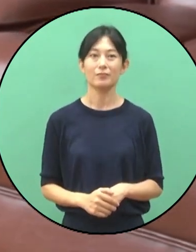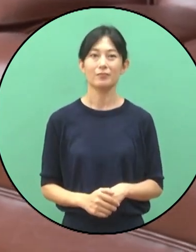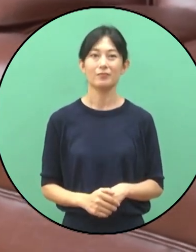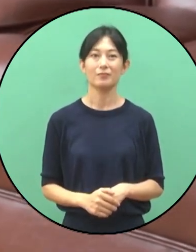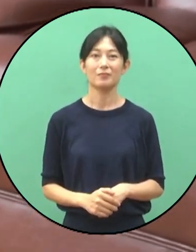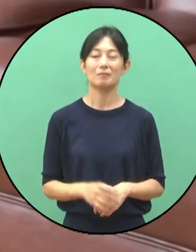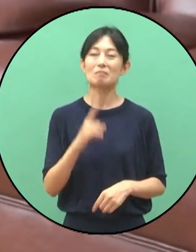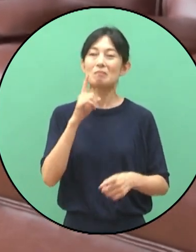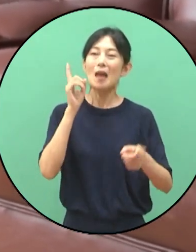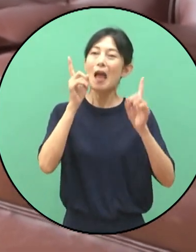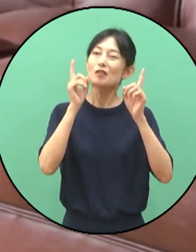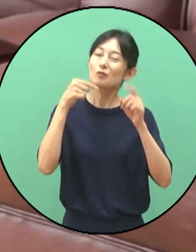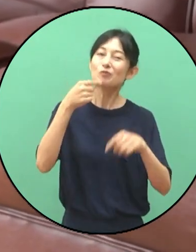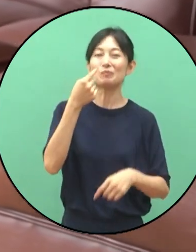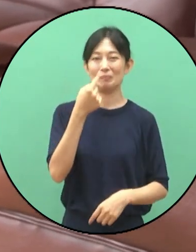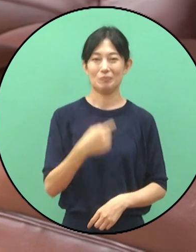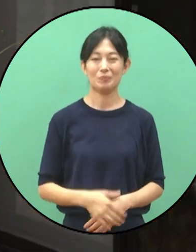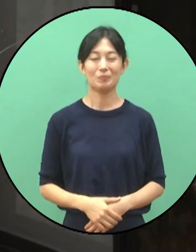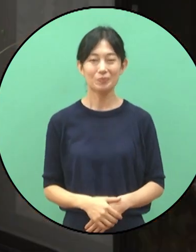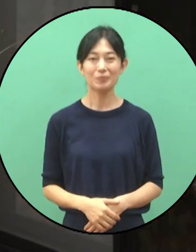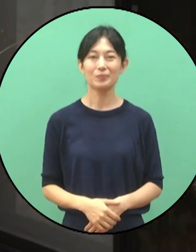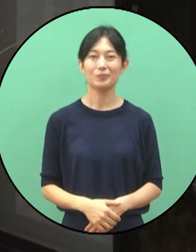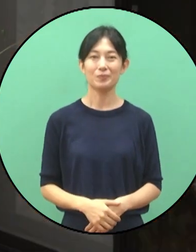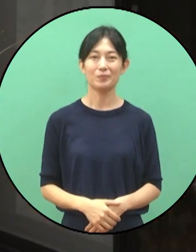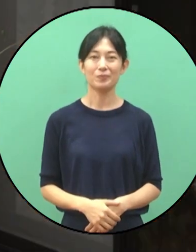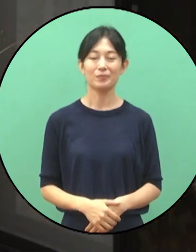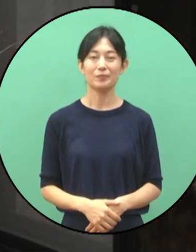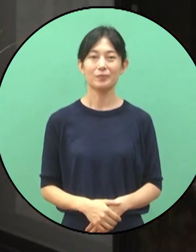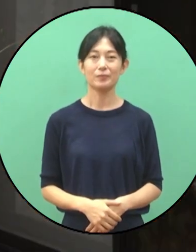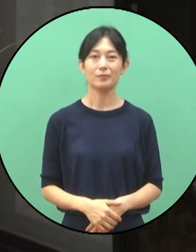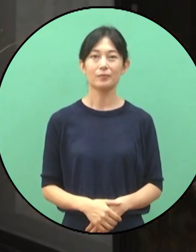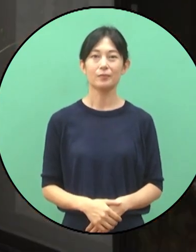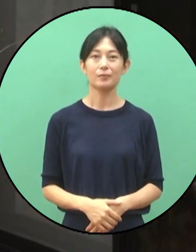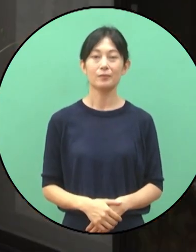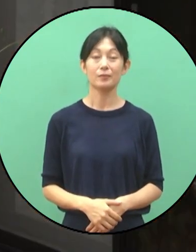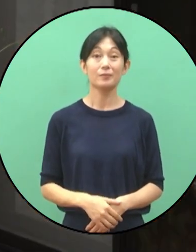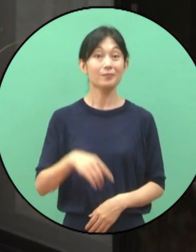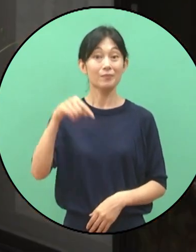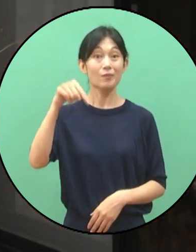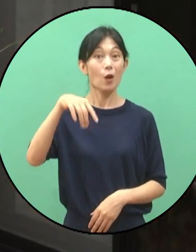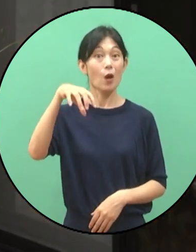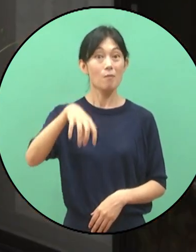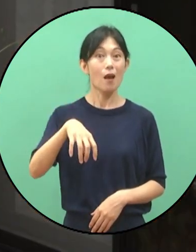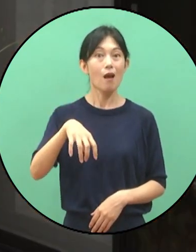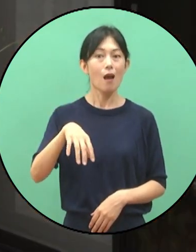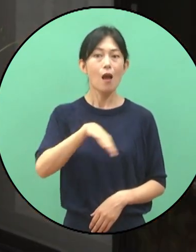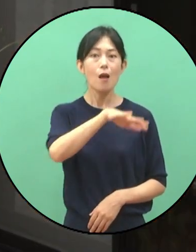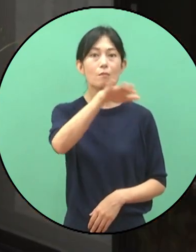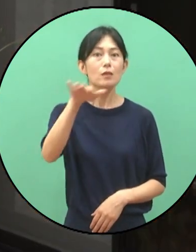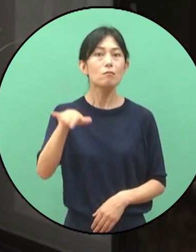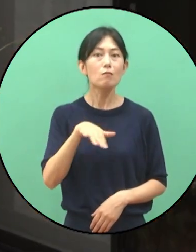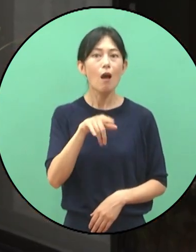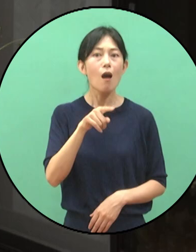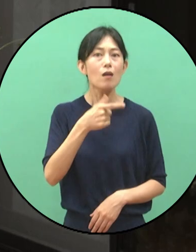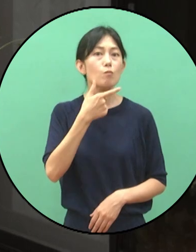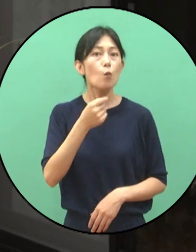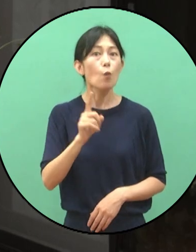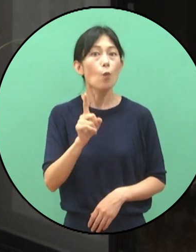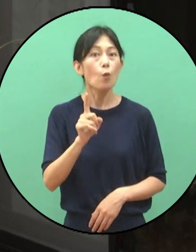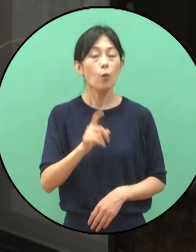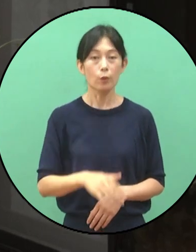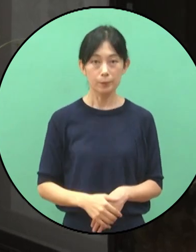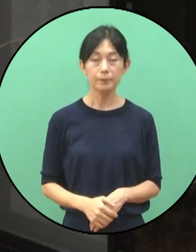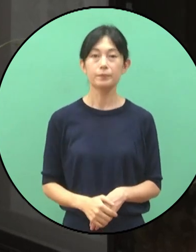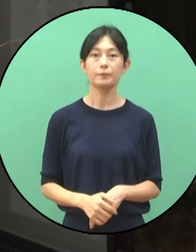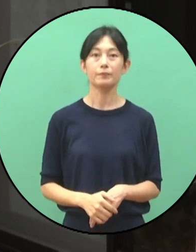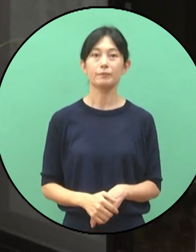します。 遊ばせてもらってます。 このカナウが皆さんにとってどんな場所であってほしいなと思われますか？はい、 そうです